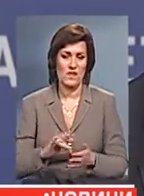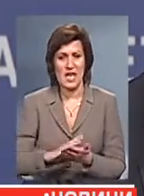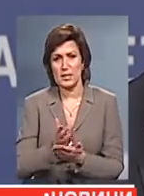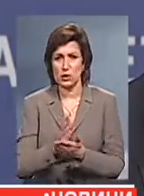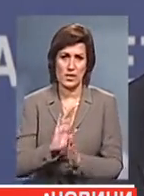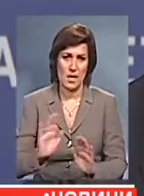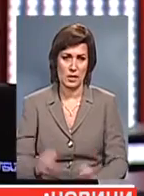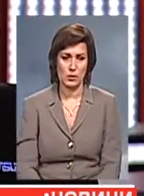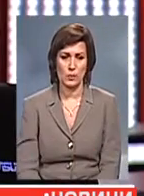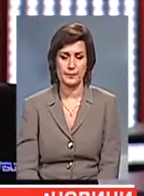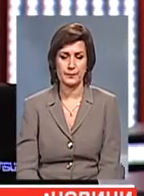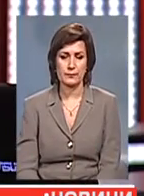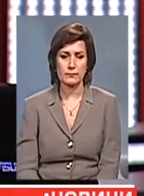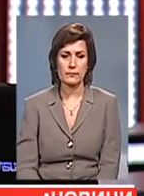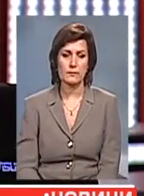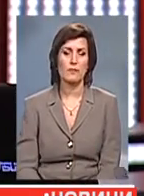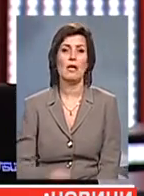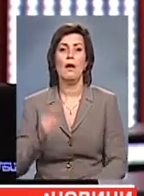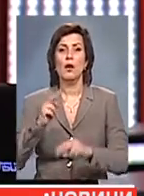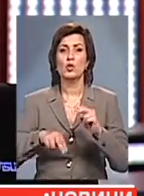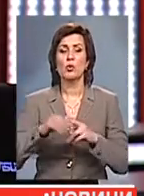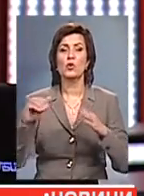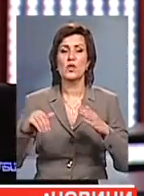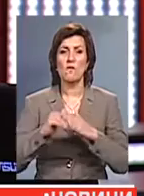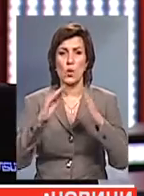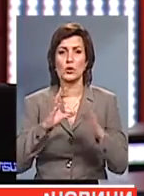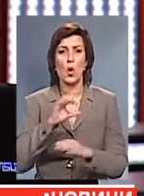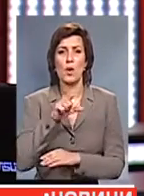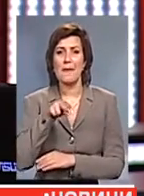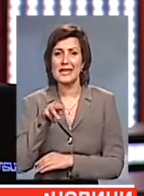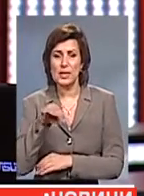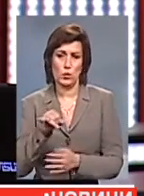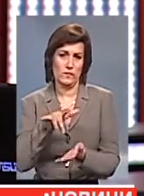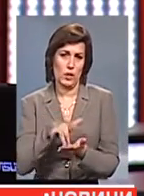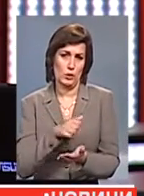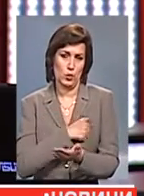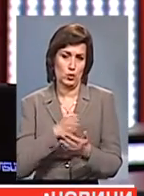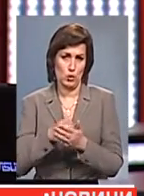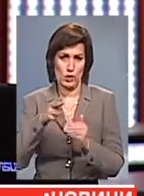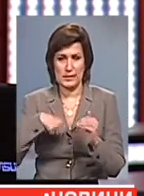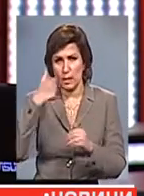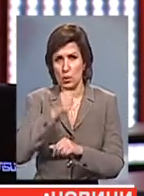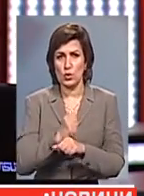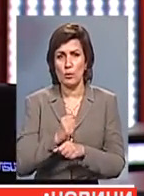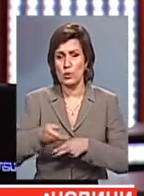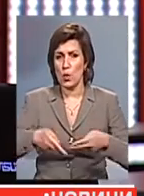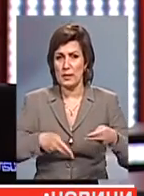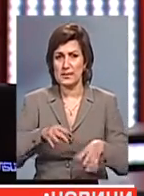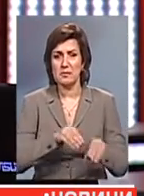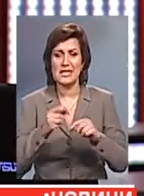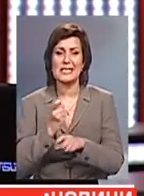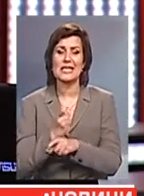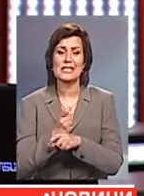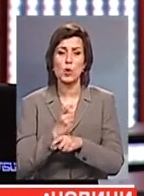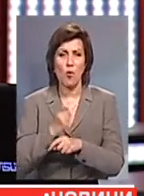чи неякісно. Добудувати новий корпус Охматдиту у столиці хочуть уже до кінця року. Там робитимуть операції з пересадки